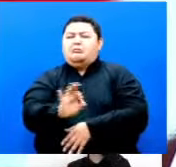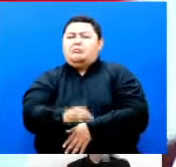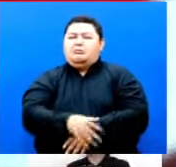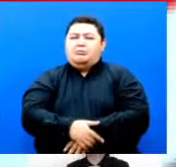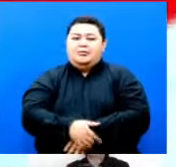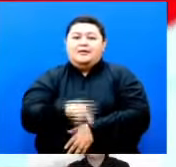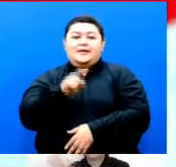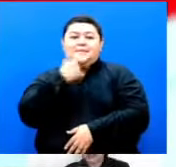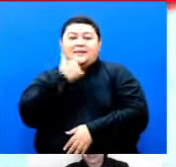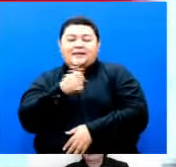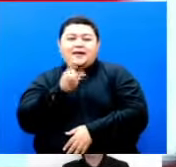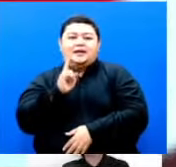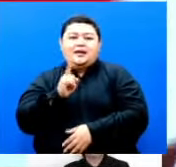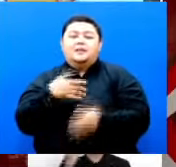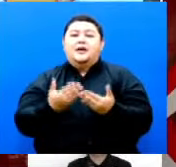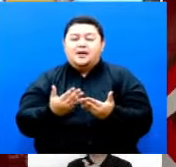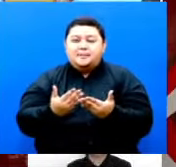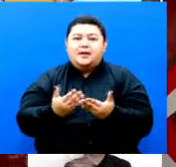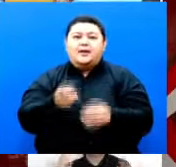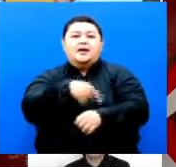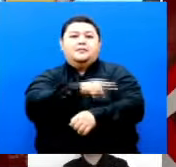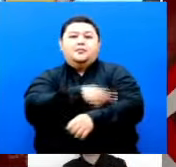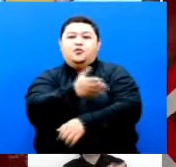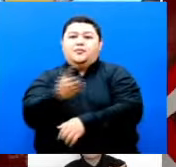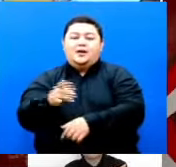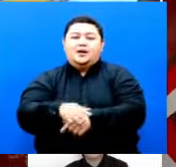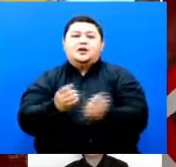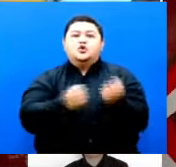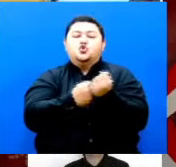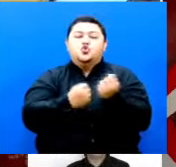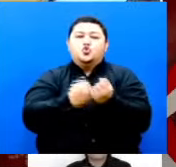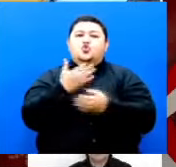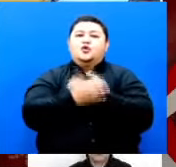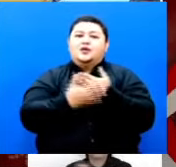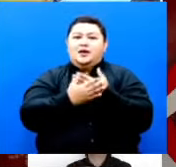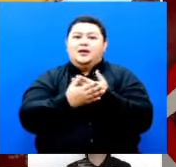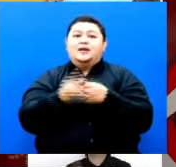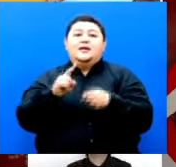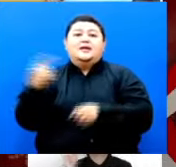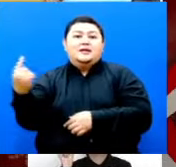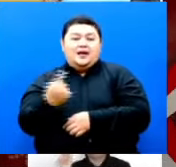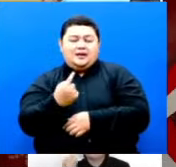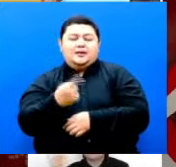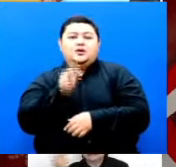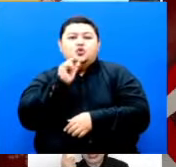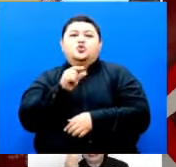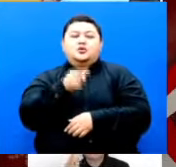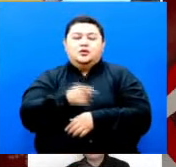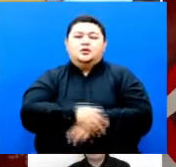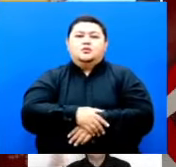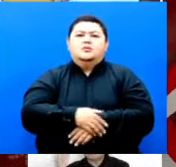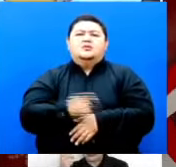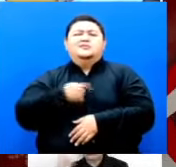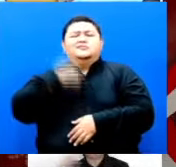adalahbagaimanabakatmereka didukungolehnegara,dannegara harushadiruntukitu.Sayatidakpernahmembayangkan